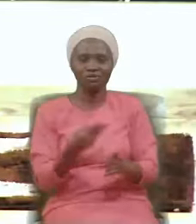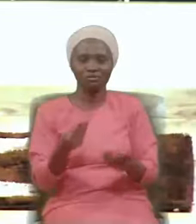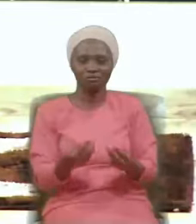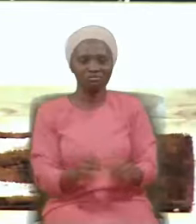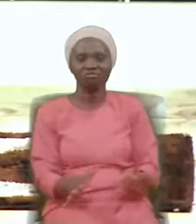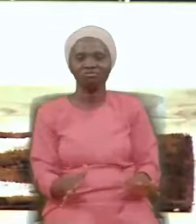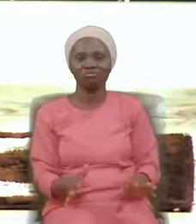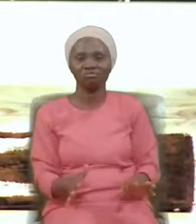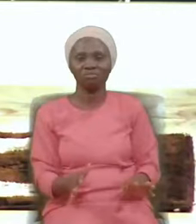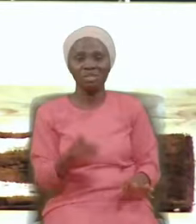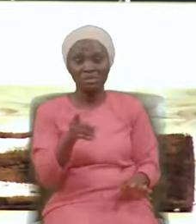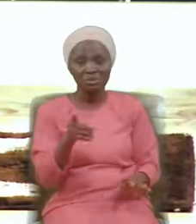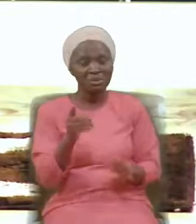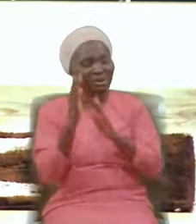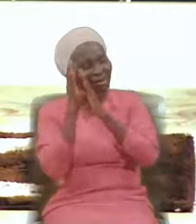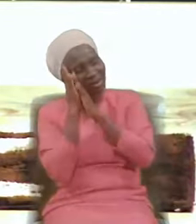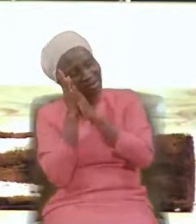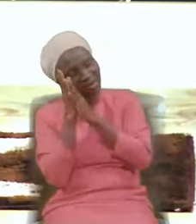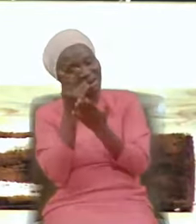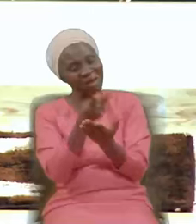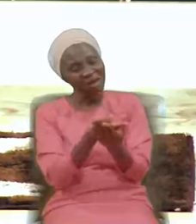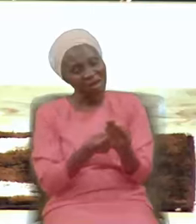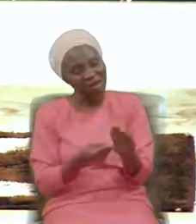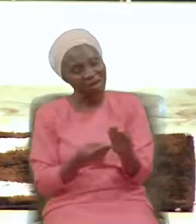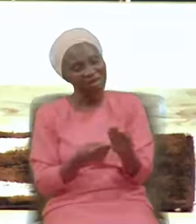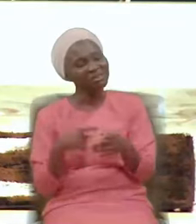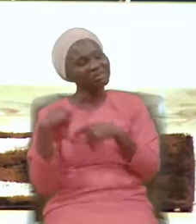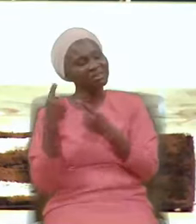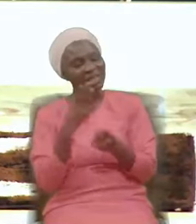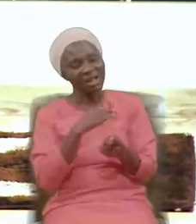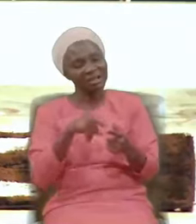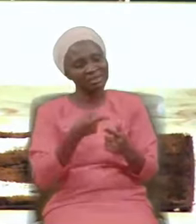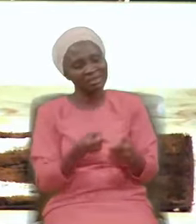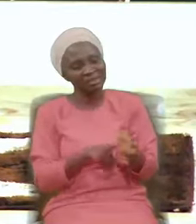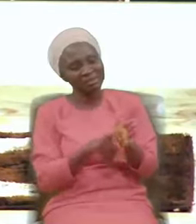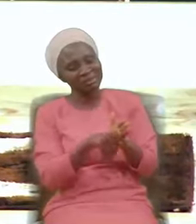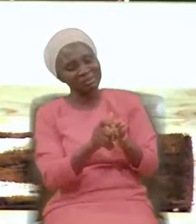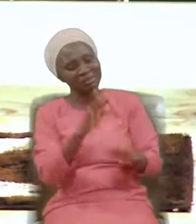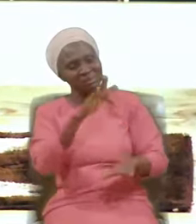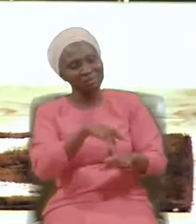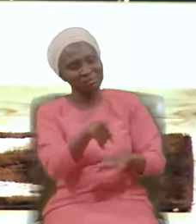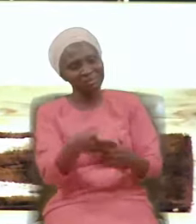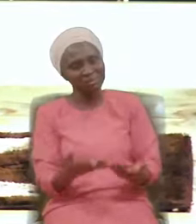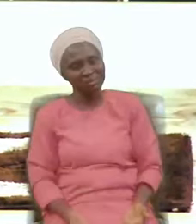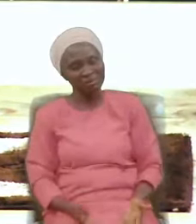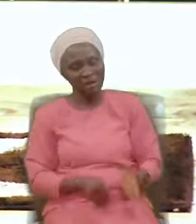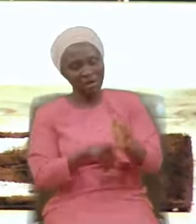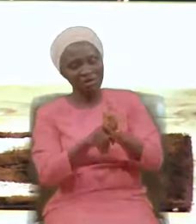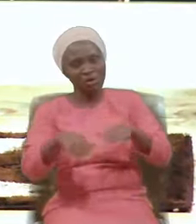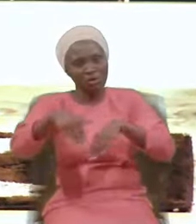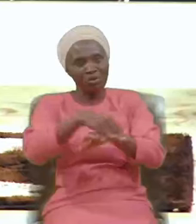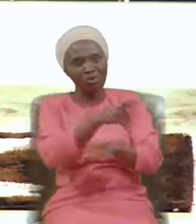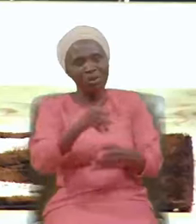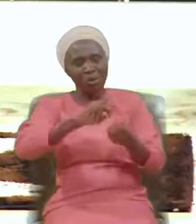Vous êtes étendu et les cafards marchent sur toi, sur vous. Les insectes marchent sur vous.